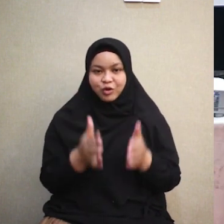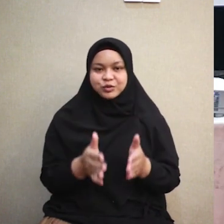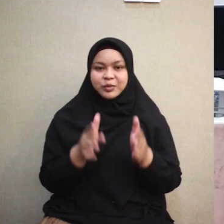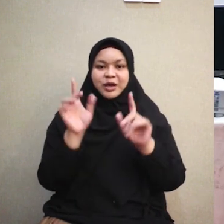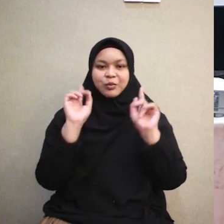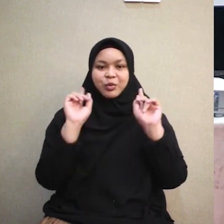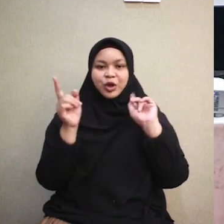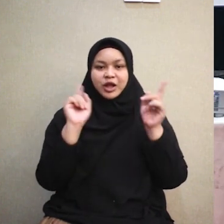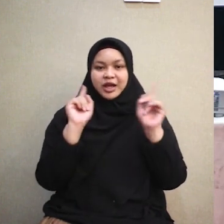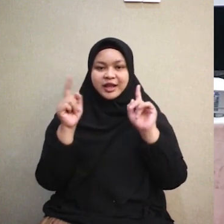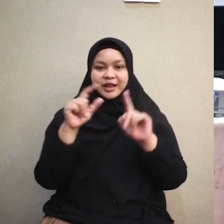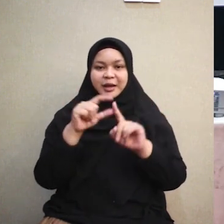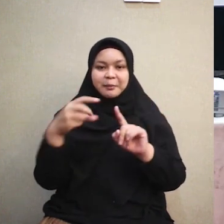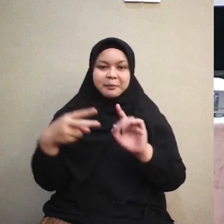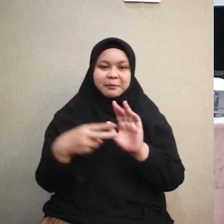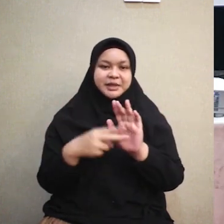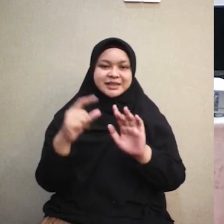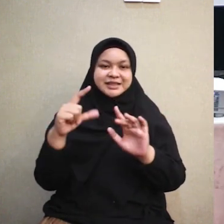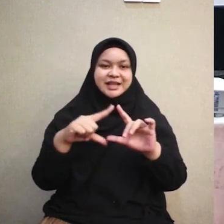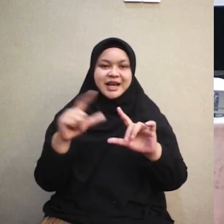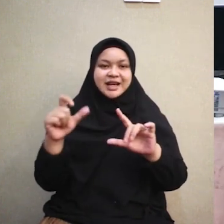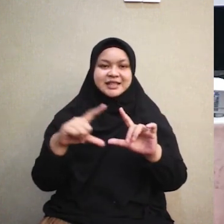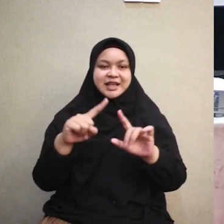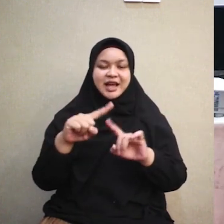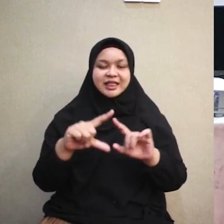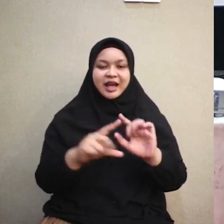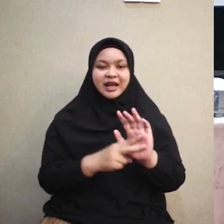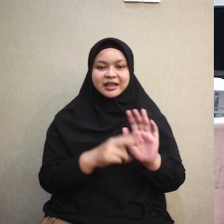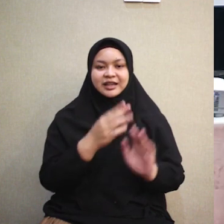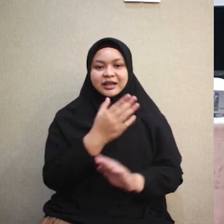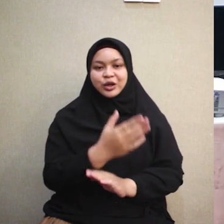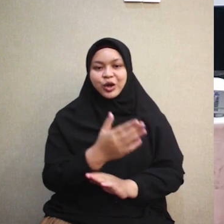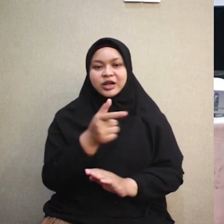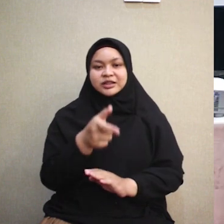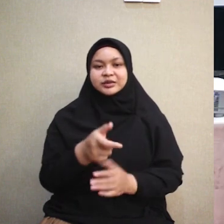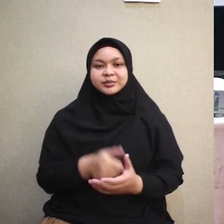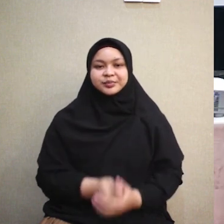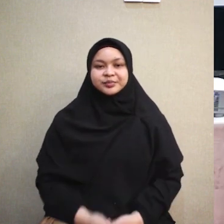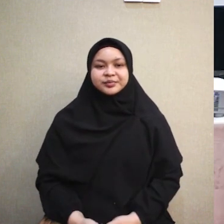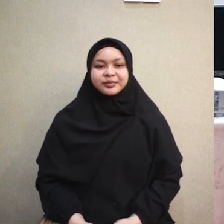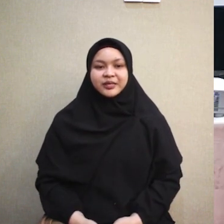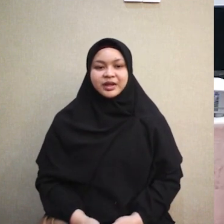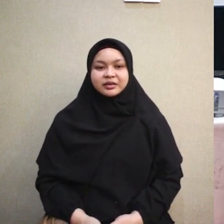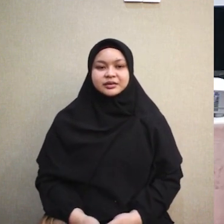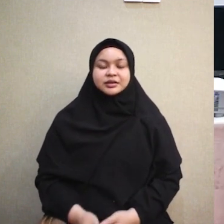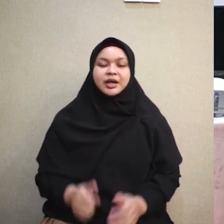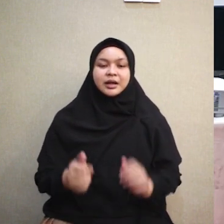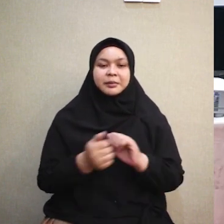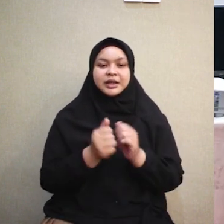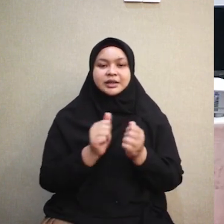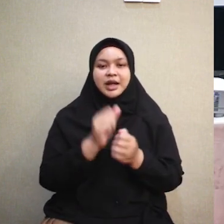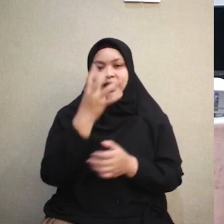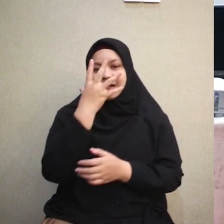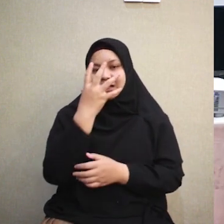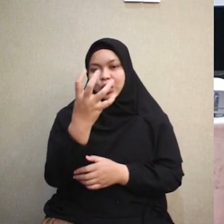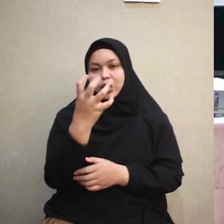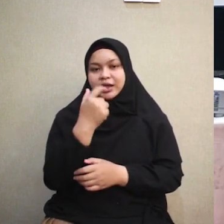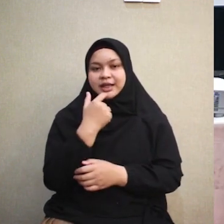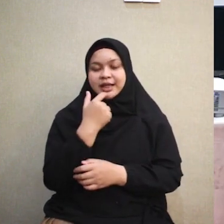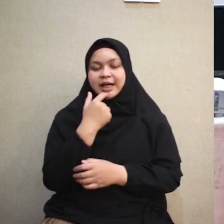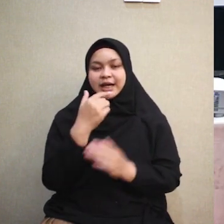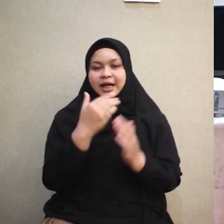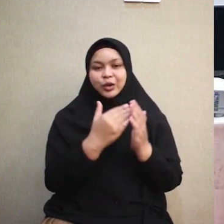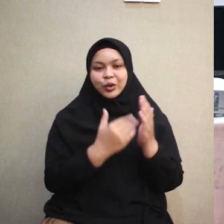politik pencatatan politik pencacatan dan memang ada problem serius terkait dengan terong